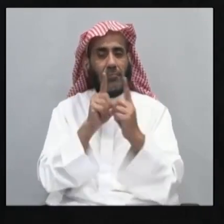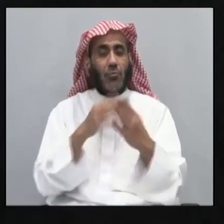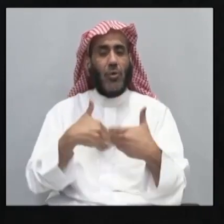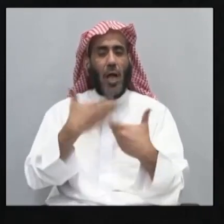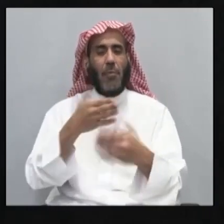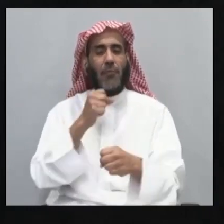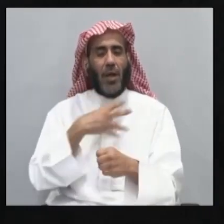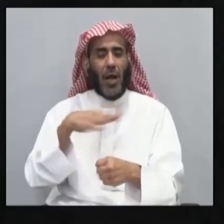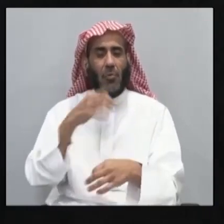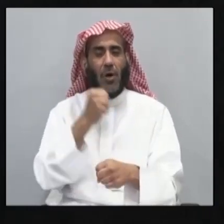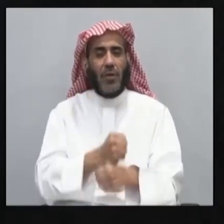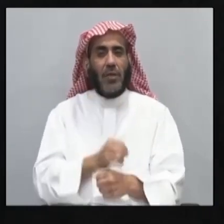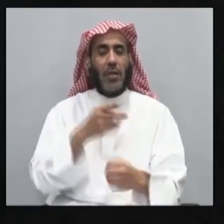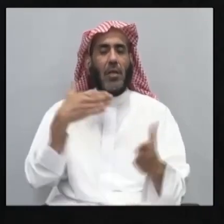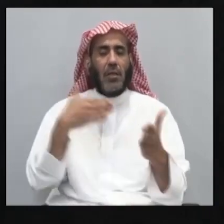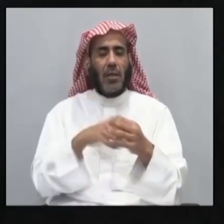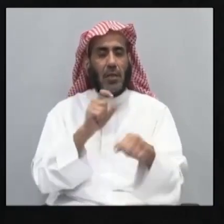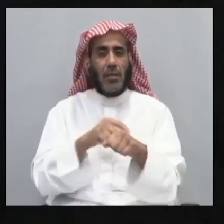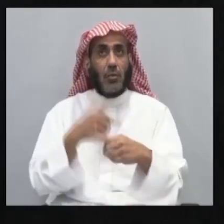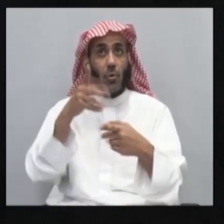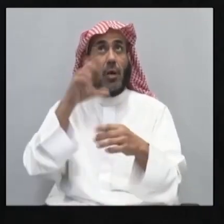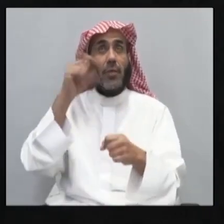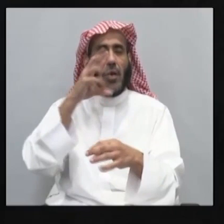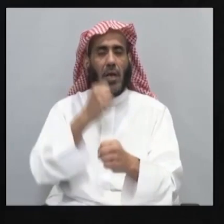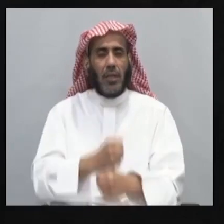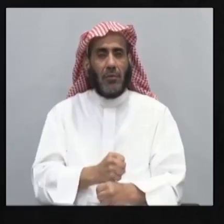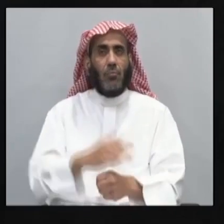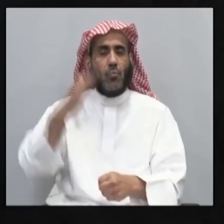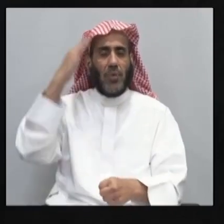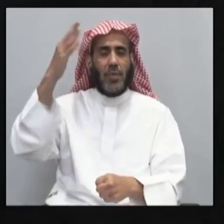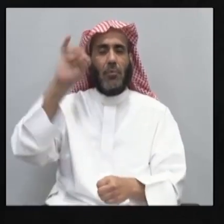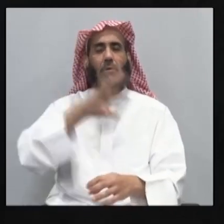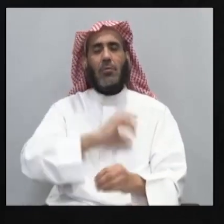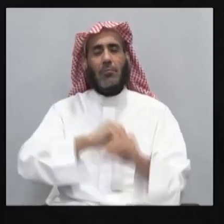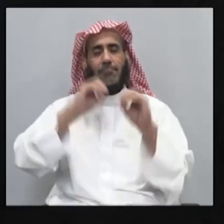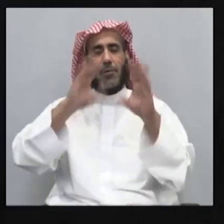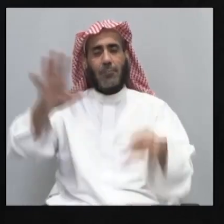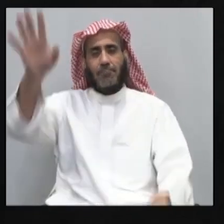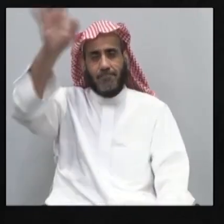دائما في خير وعافيه حتى ذلك الحين اتركك في رعايه الله والسلام عليكم ورحمه الله